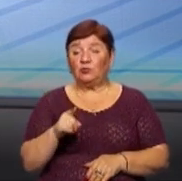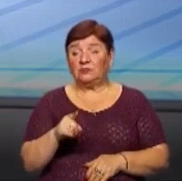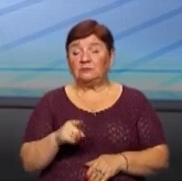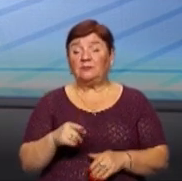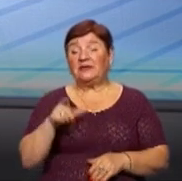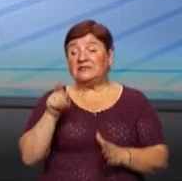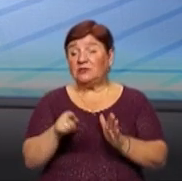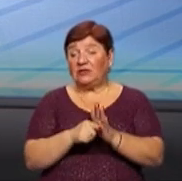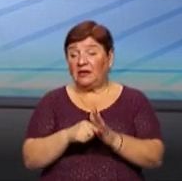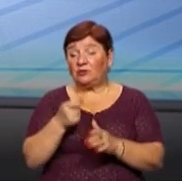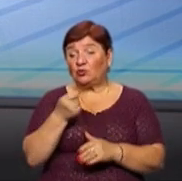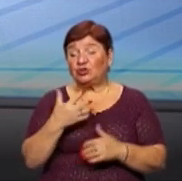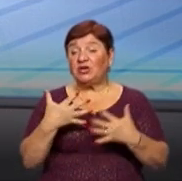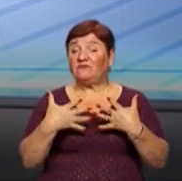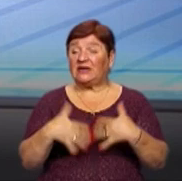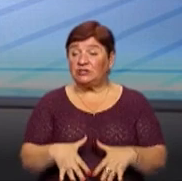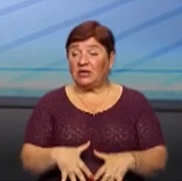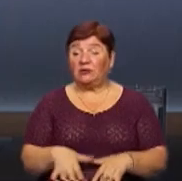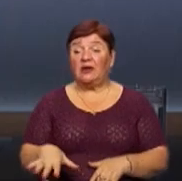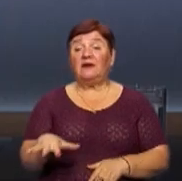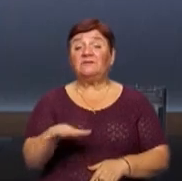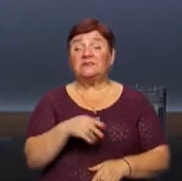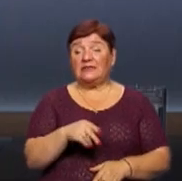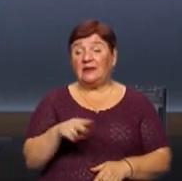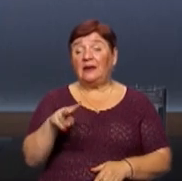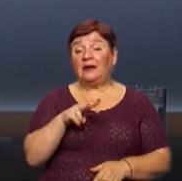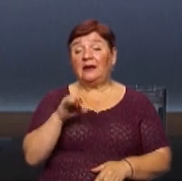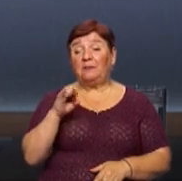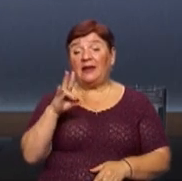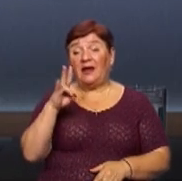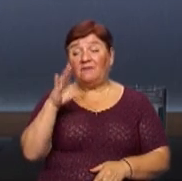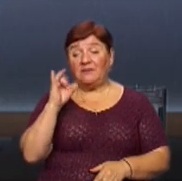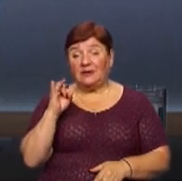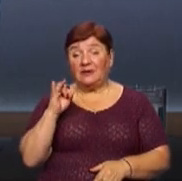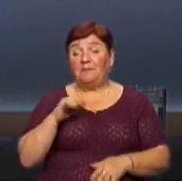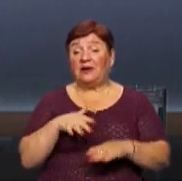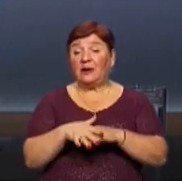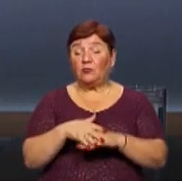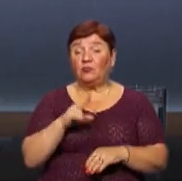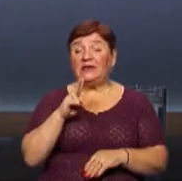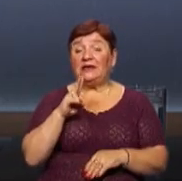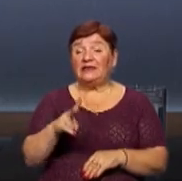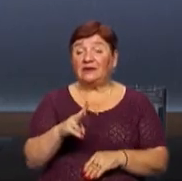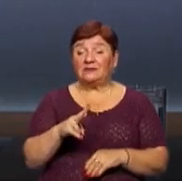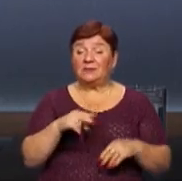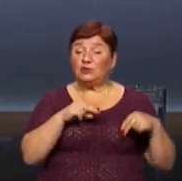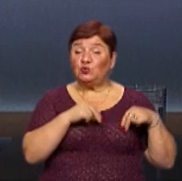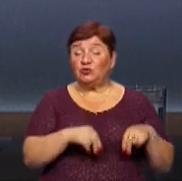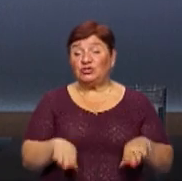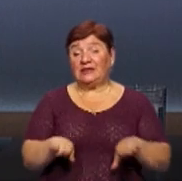певній мірі пенсіонери трошки втрачають. До речі, ці всі липневі перерахунки, вони стосуються як працюючих, так і